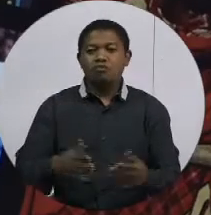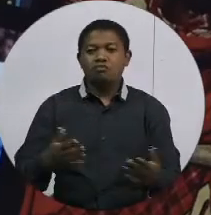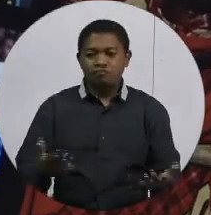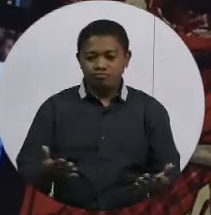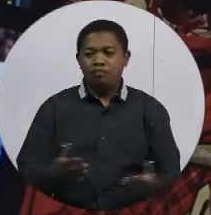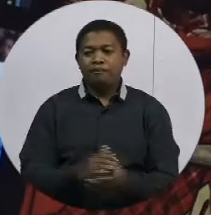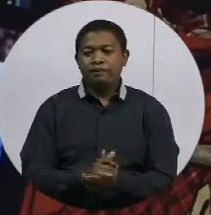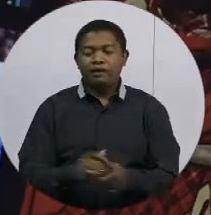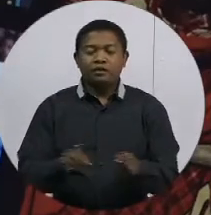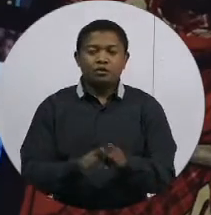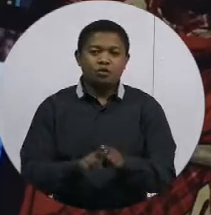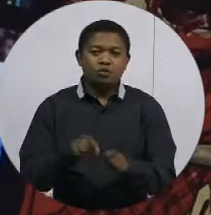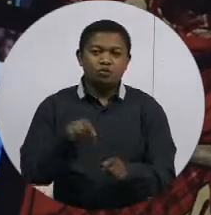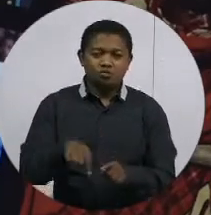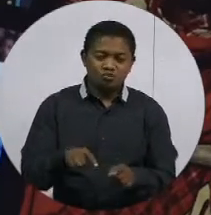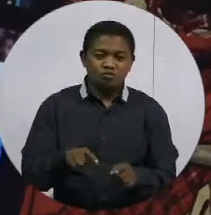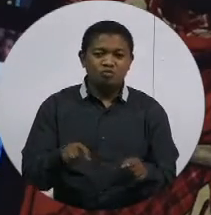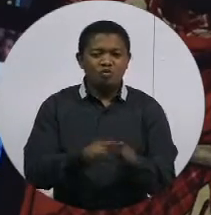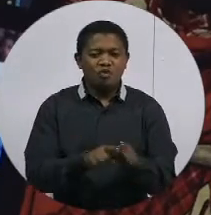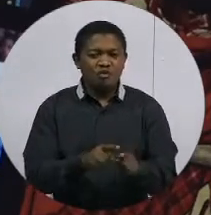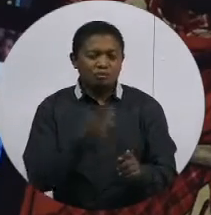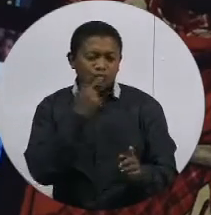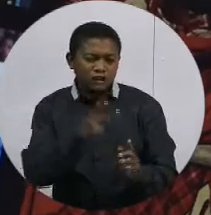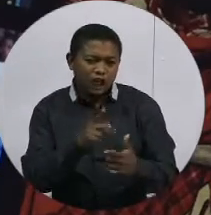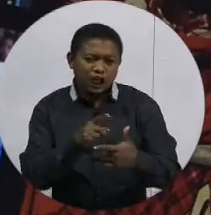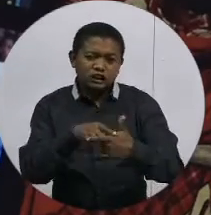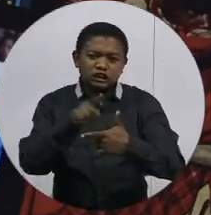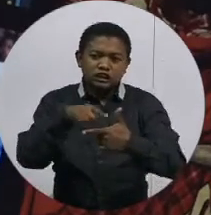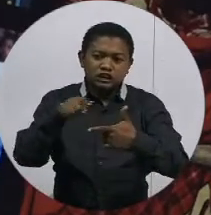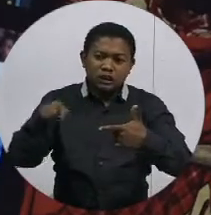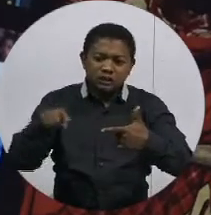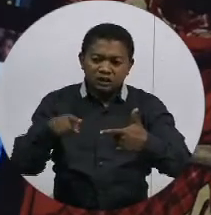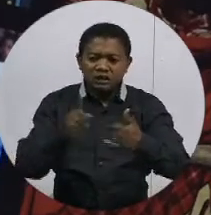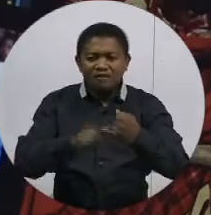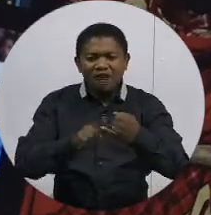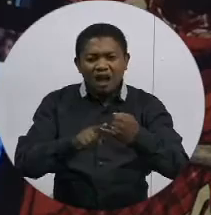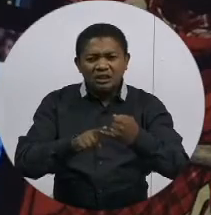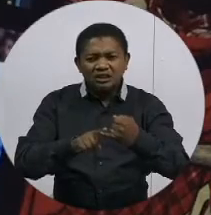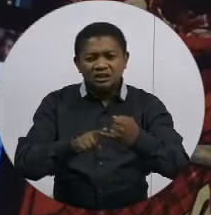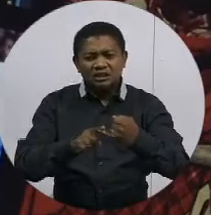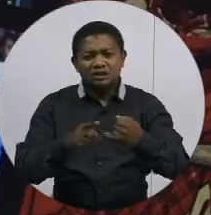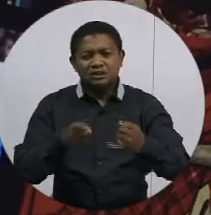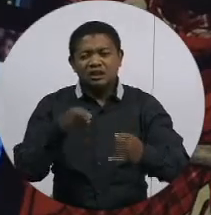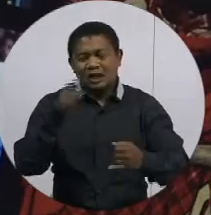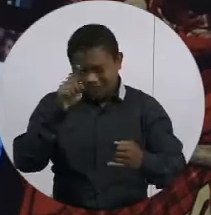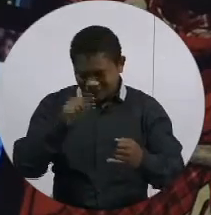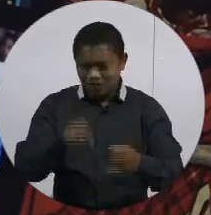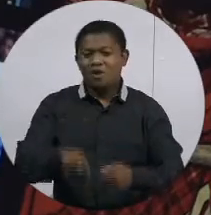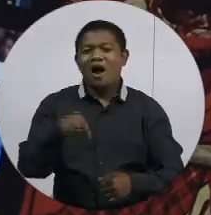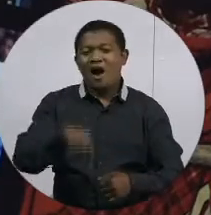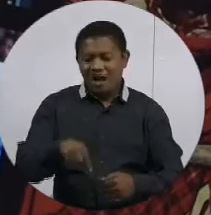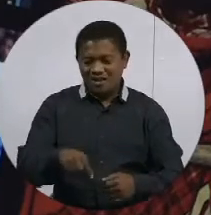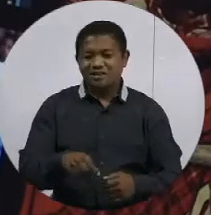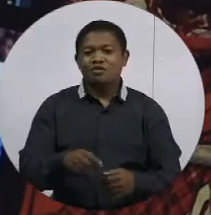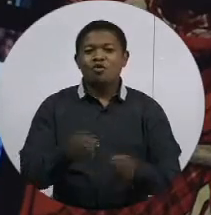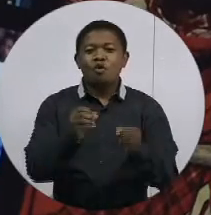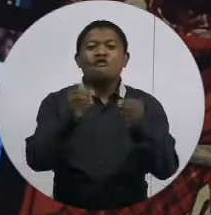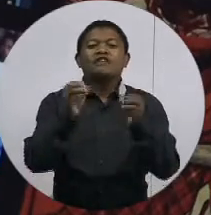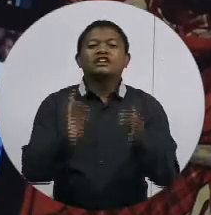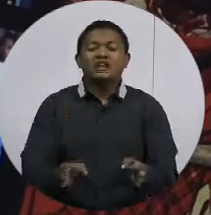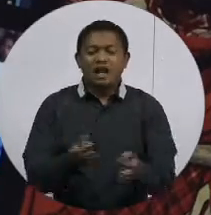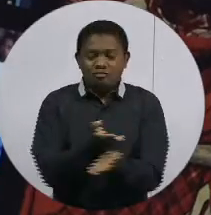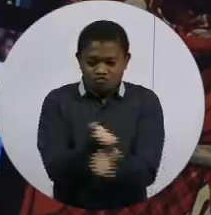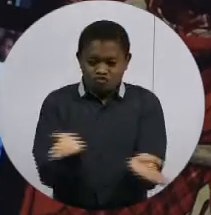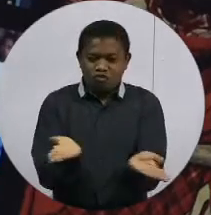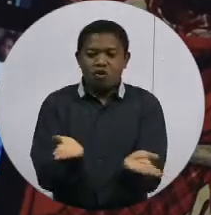teo ampamitana faramparana n'ilay antotanisa izany a, dia androany le antotanisa vao tena nivoaka dia ohatra nytohana ohatr'izay